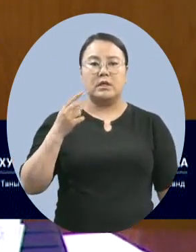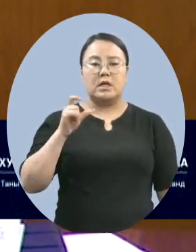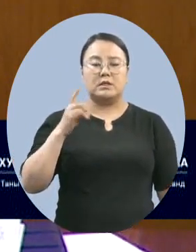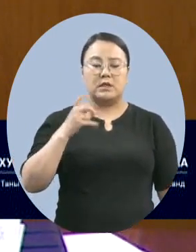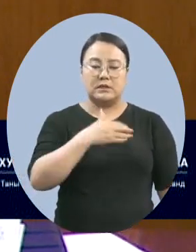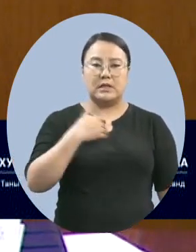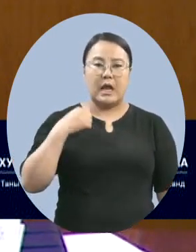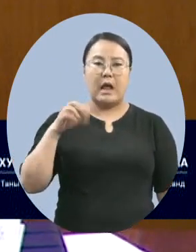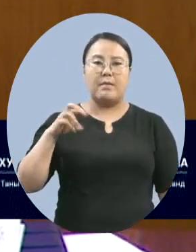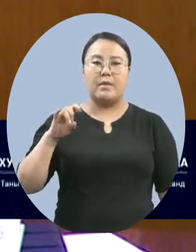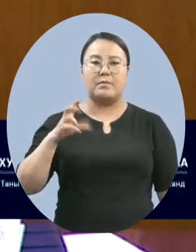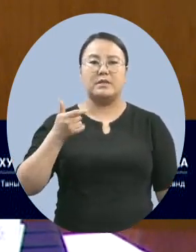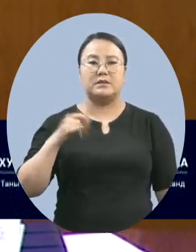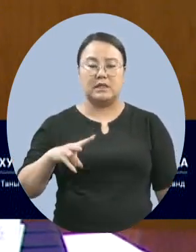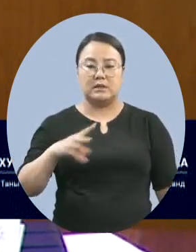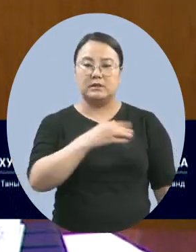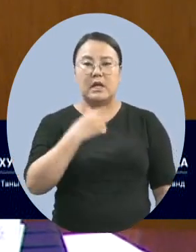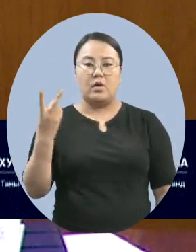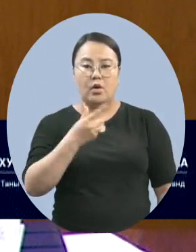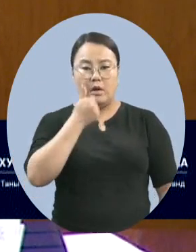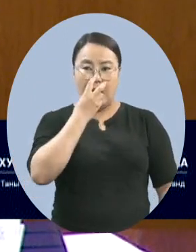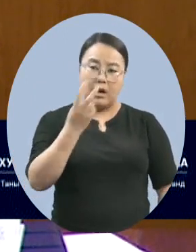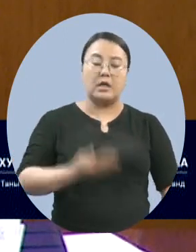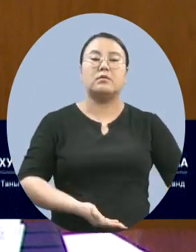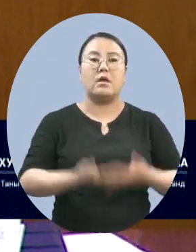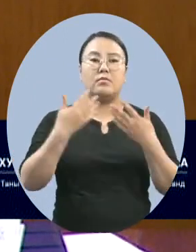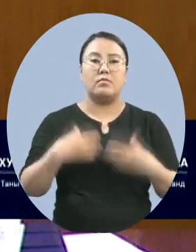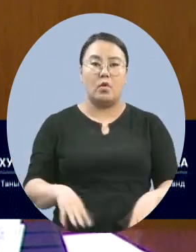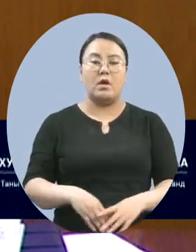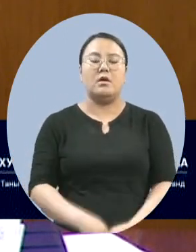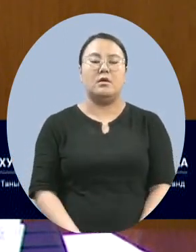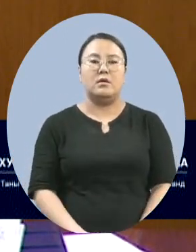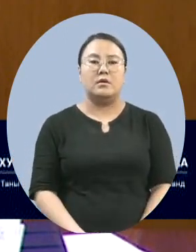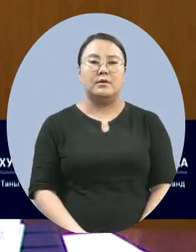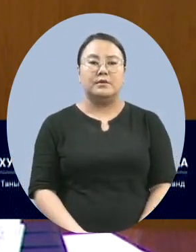бол одоо дэмцсэн үзэл санааны хувьд анханасаа дэмцсэн. За энэ